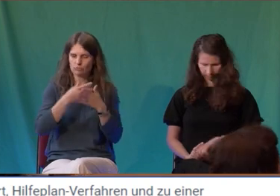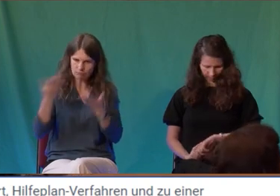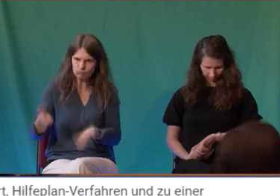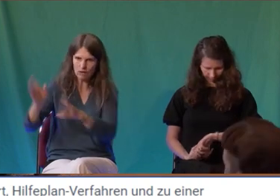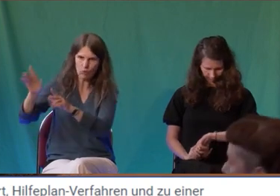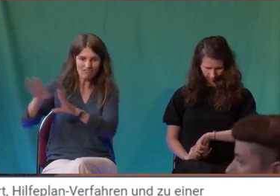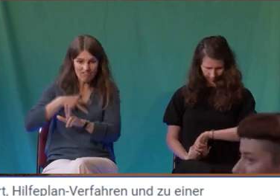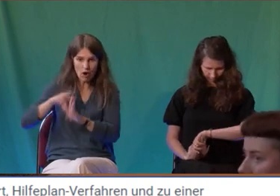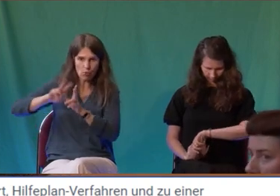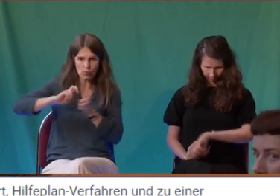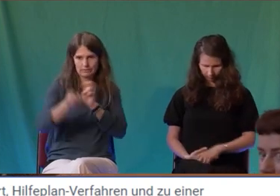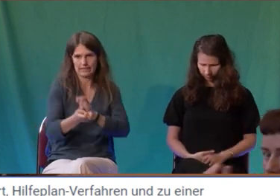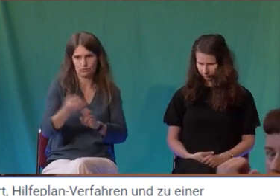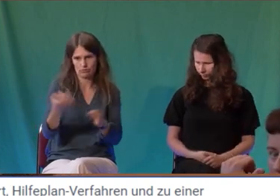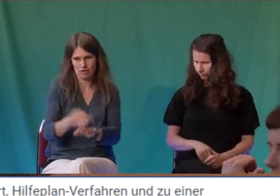was